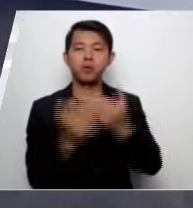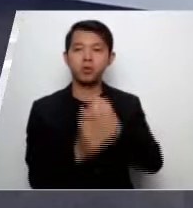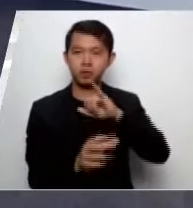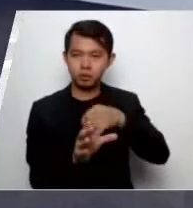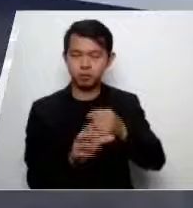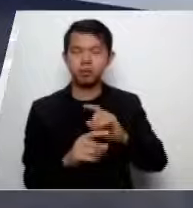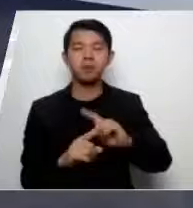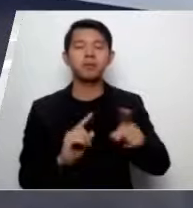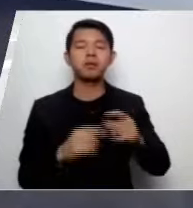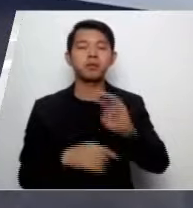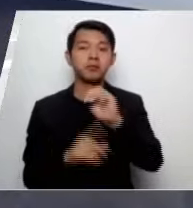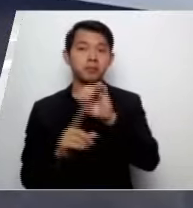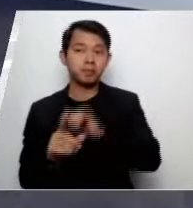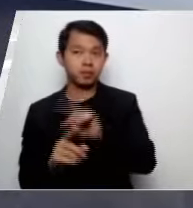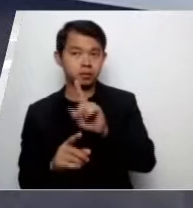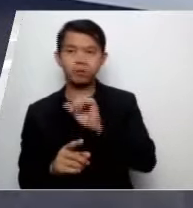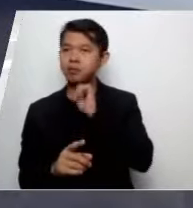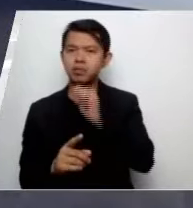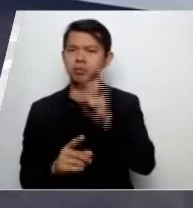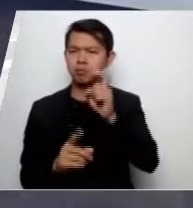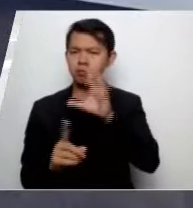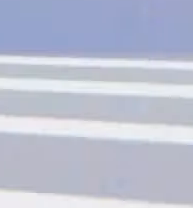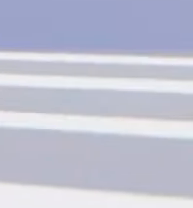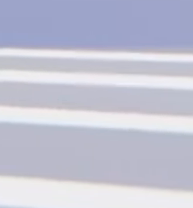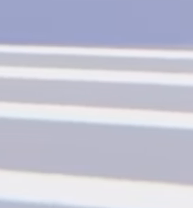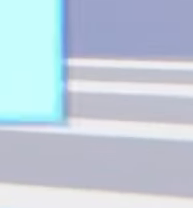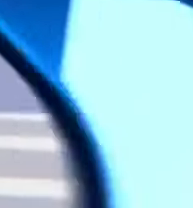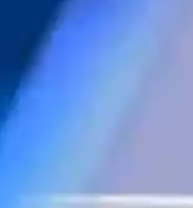ng May 1. Saksi si Darling Kai.